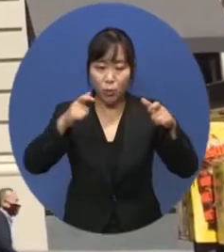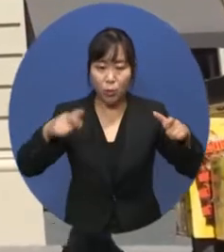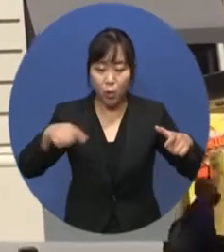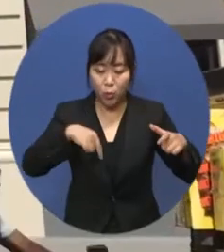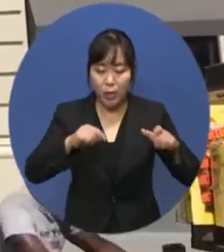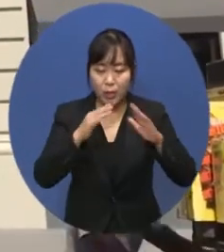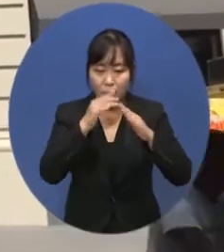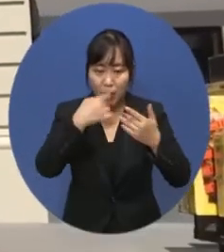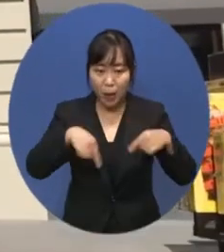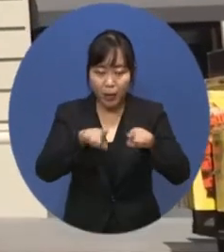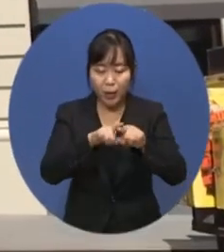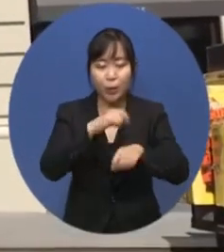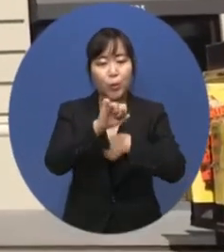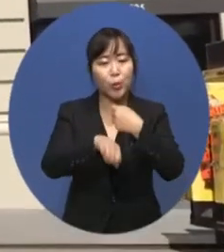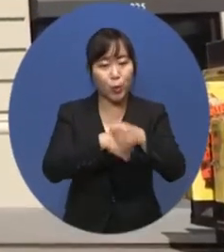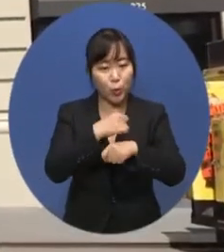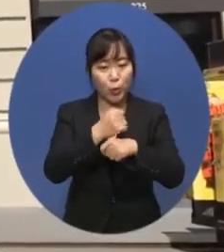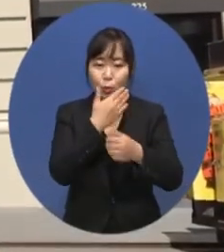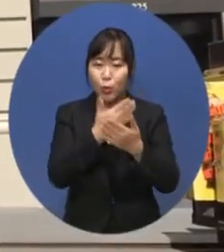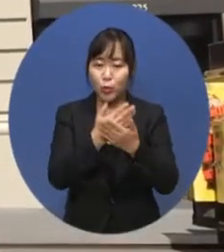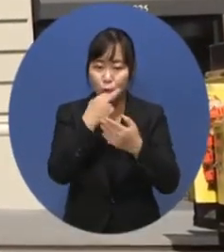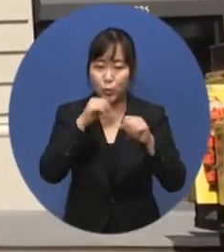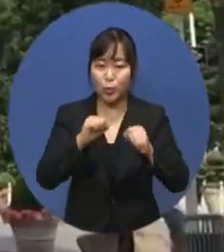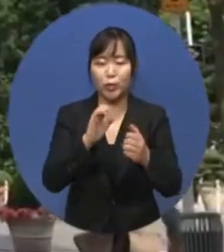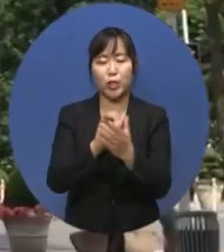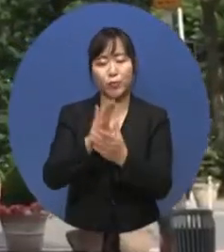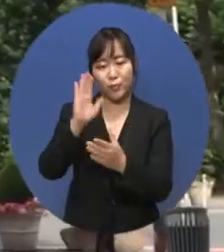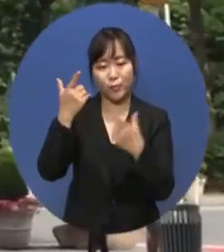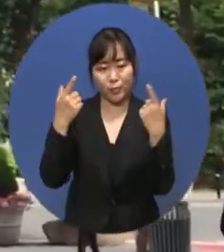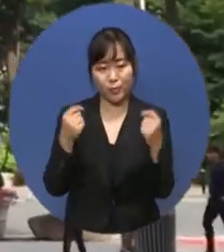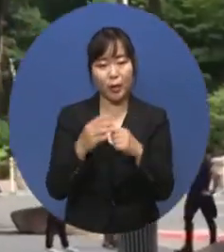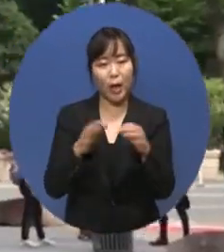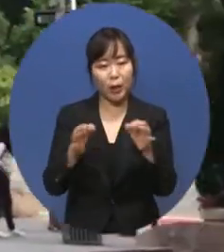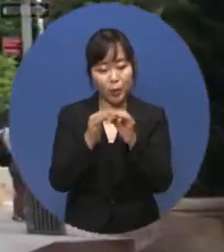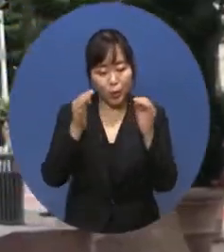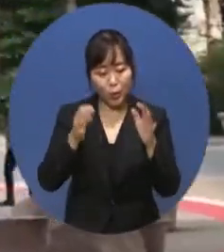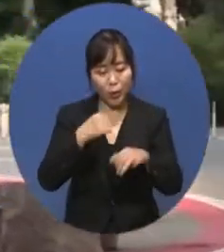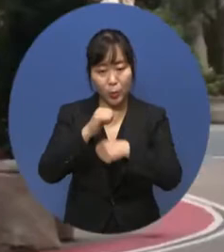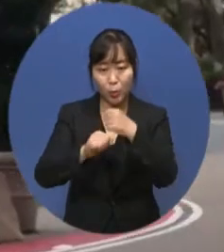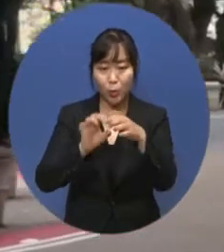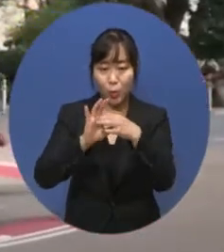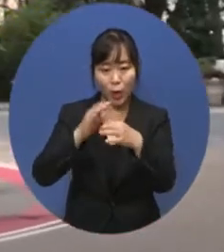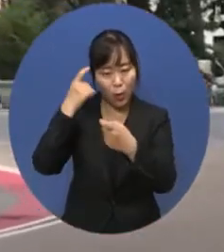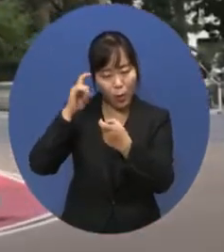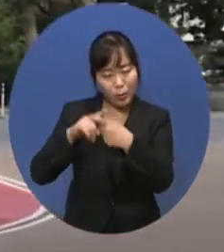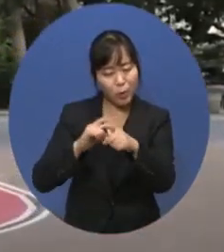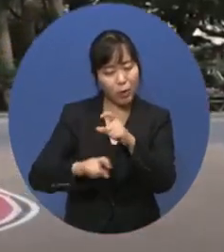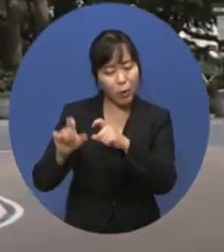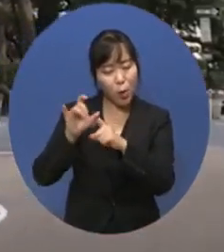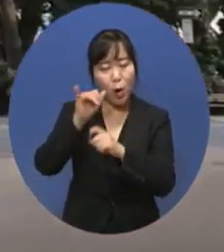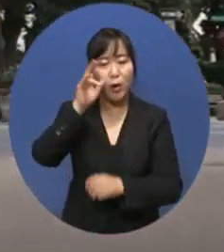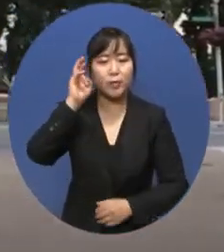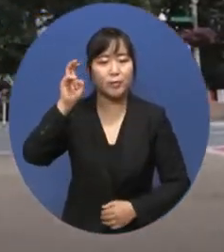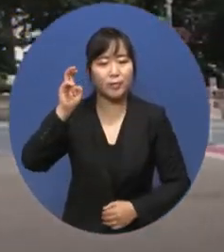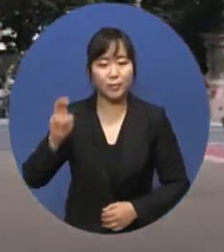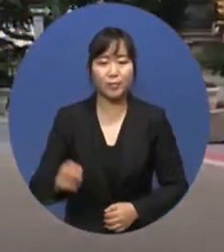소중한 존재로 뉴요커들의 친구가 되었습니다. 당분간 반려견에 대한 관심은 계속될 전망입니다.